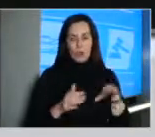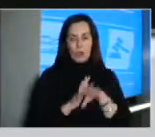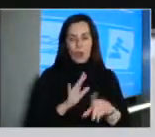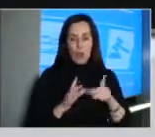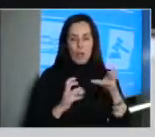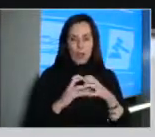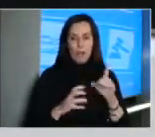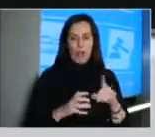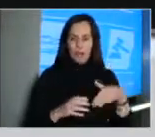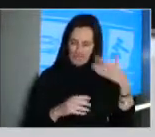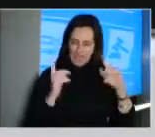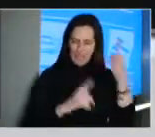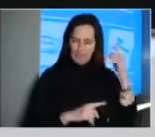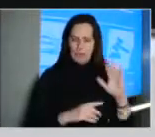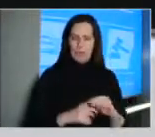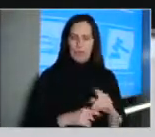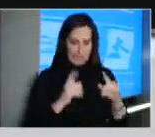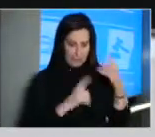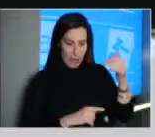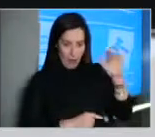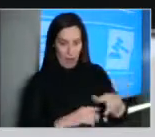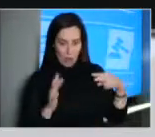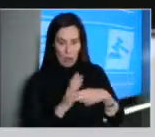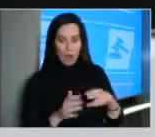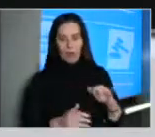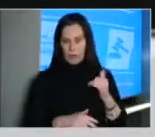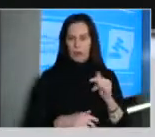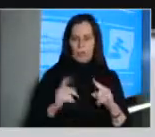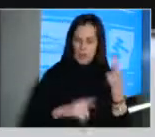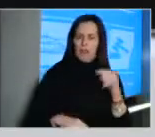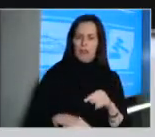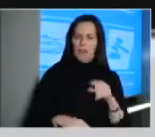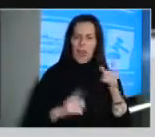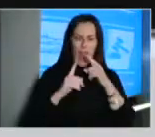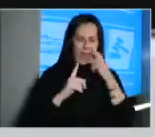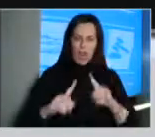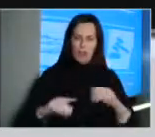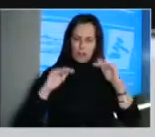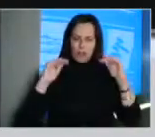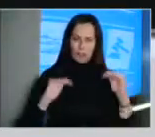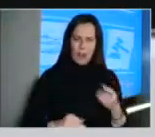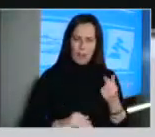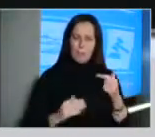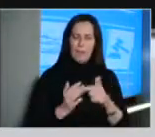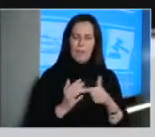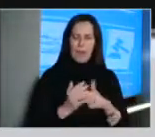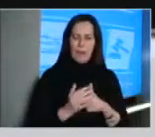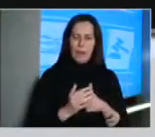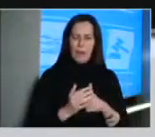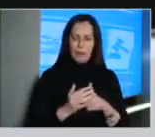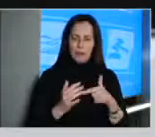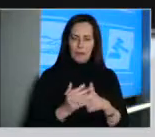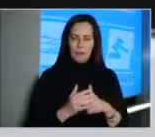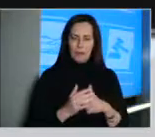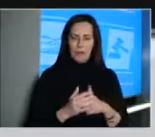משה הפחם, אבל זה מה שיקרה. זאת המגמה העתידית. זה יקרה בסופו של דבר? זה יקרה. הגז בעולם הולך ויורד בגלל הפצלים